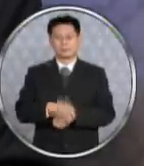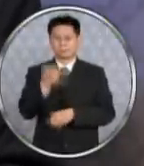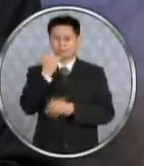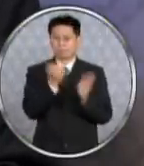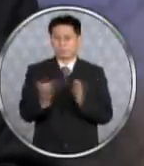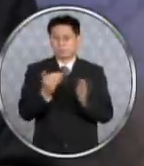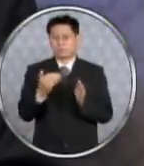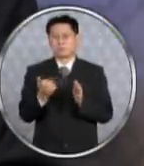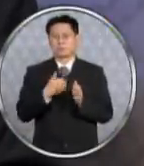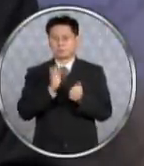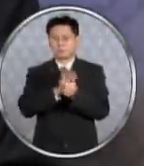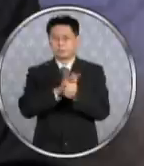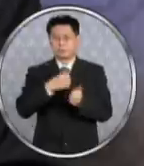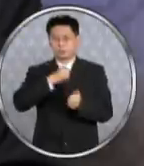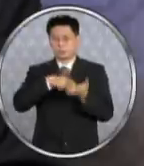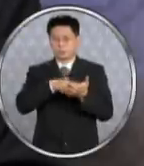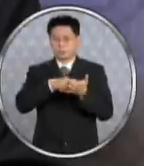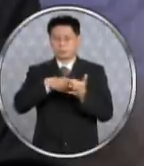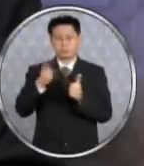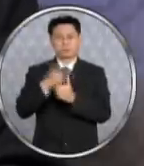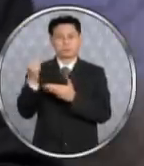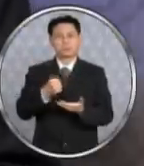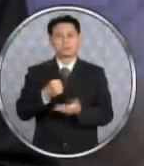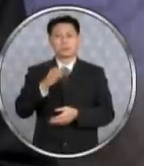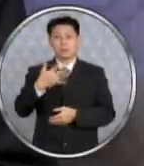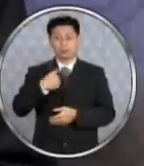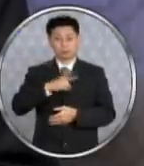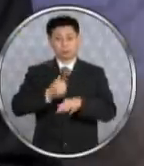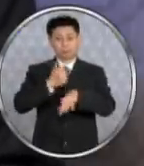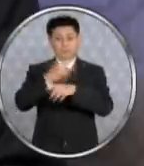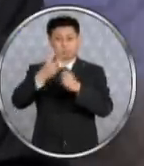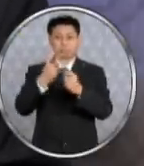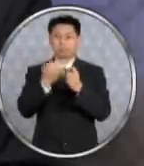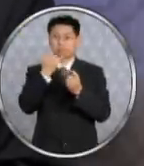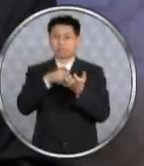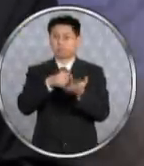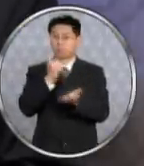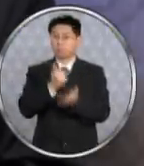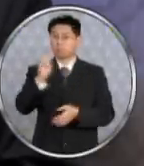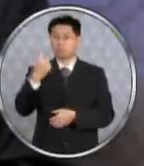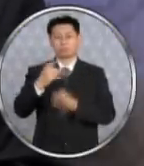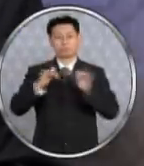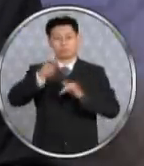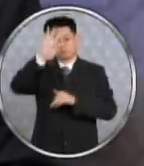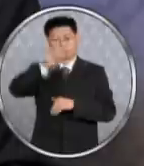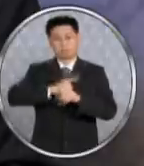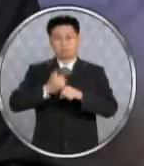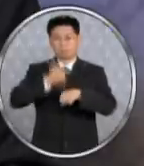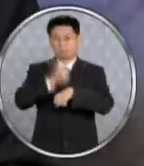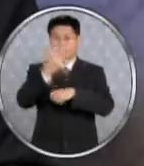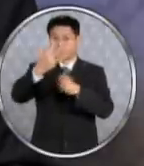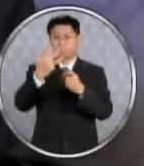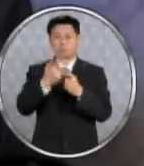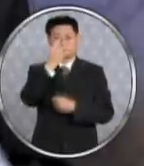力准备为台湾争取金牌。为什么我们执政3年就可以申办成功，而民进党执政8年